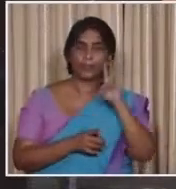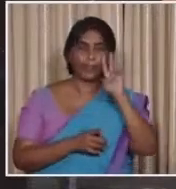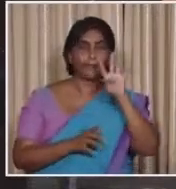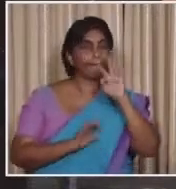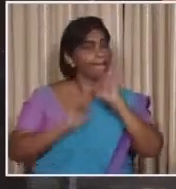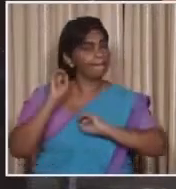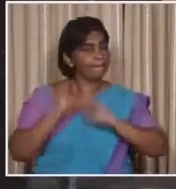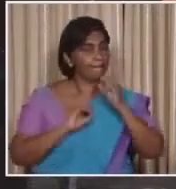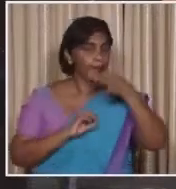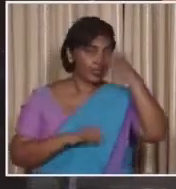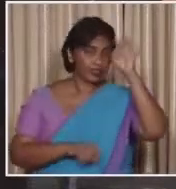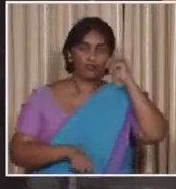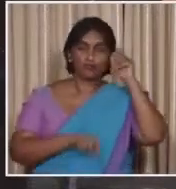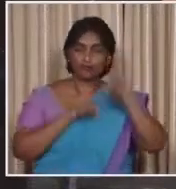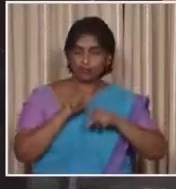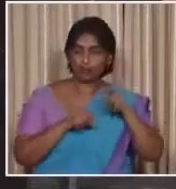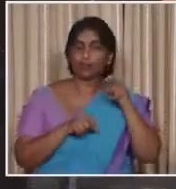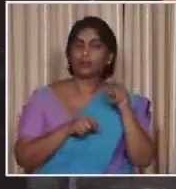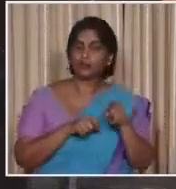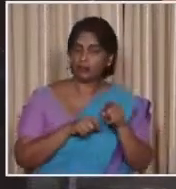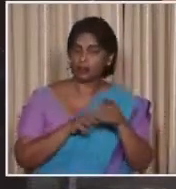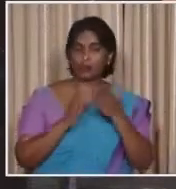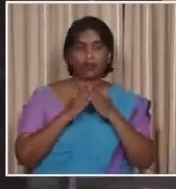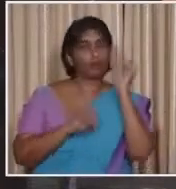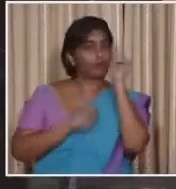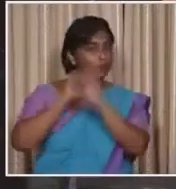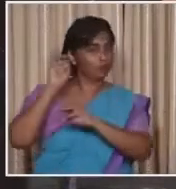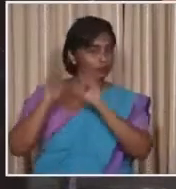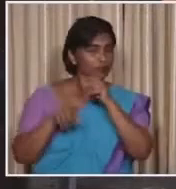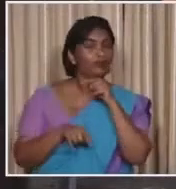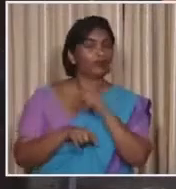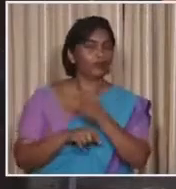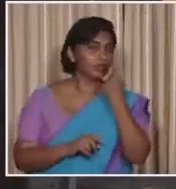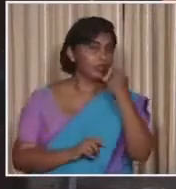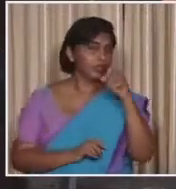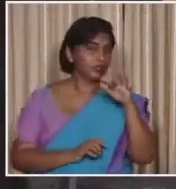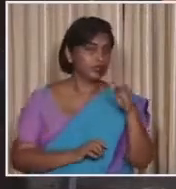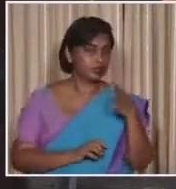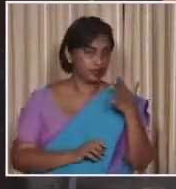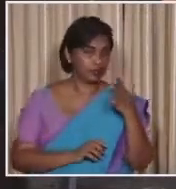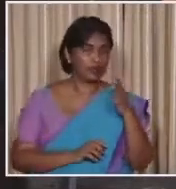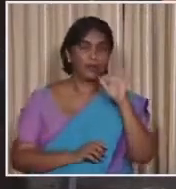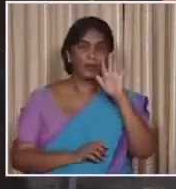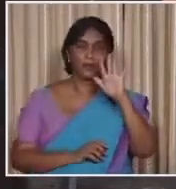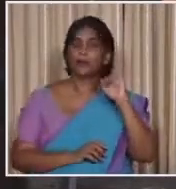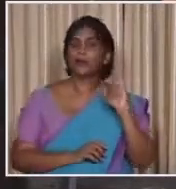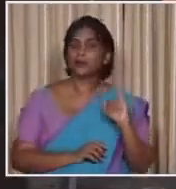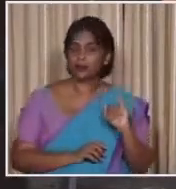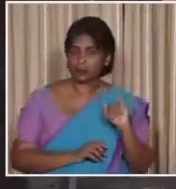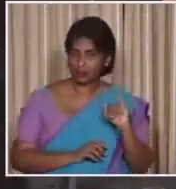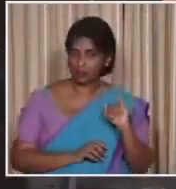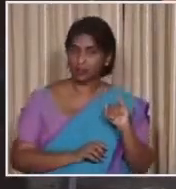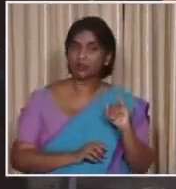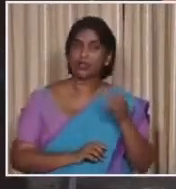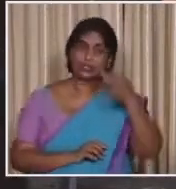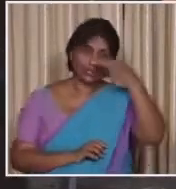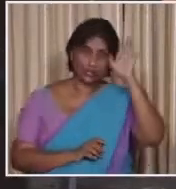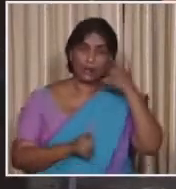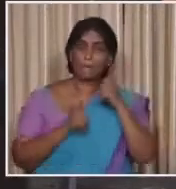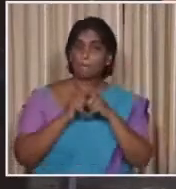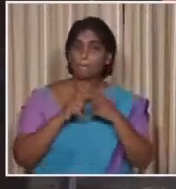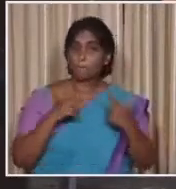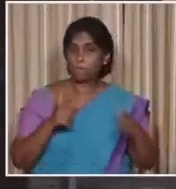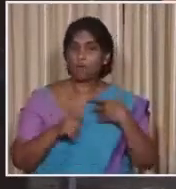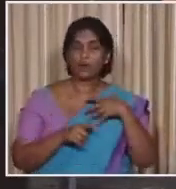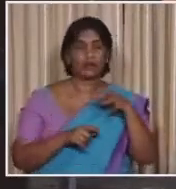กะเลยอังกินิงกลคุณยศทีร์คินดีร์กลอายรัติตอลลายรัติอายมัติอารามันเดชิงกลามัตต์มชัตเตตัยอิลัง